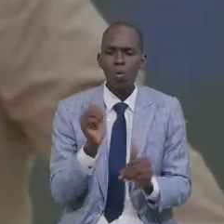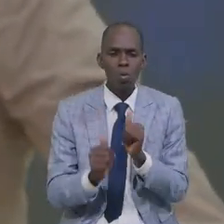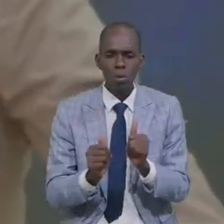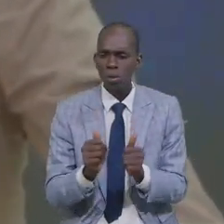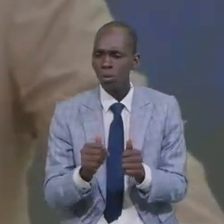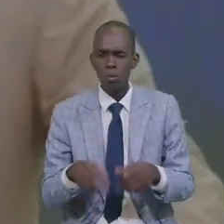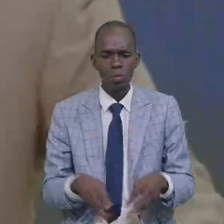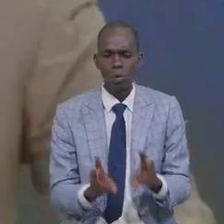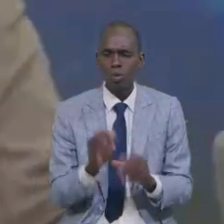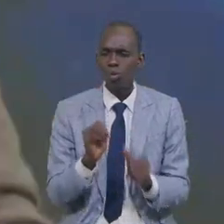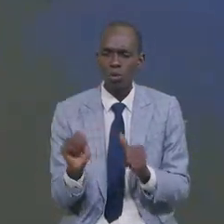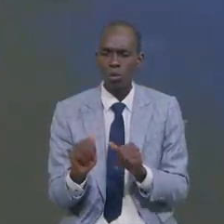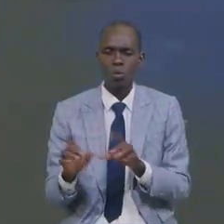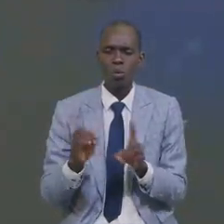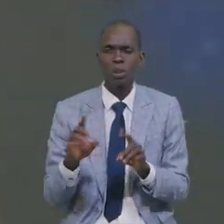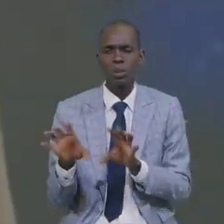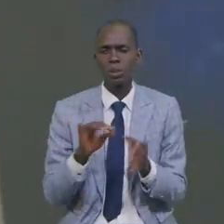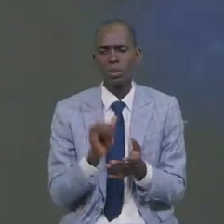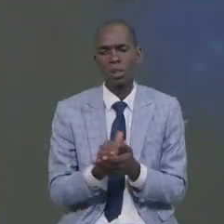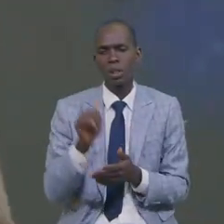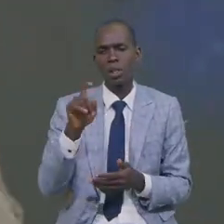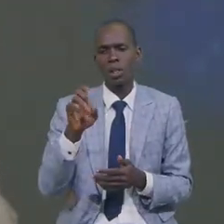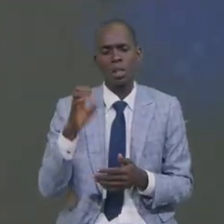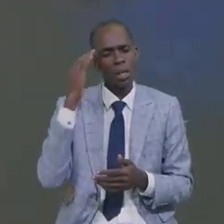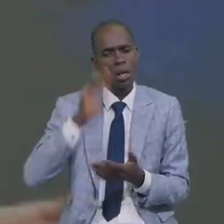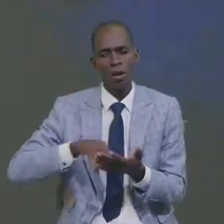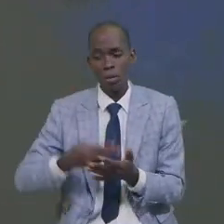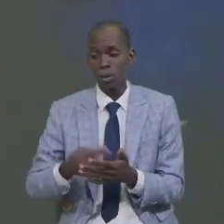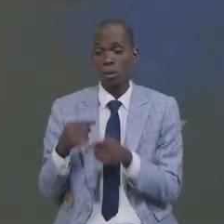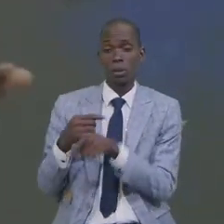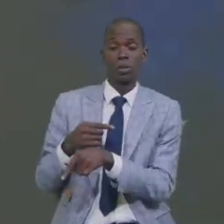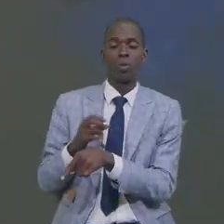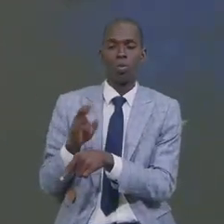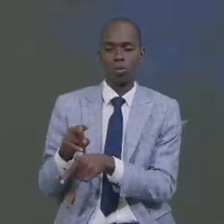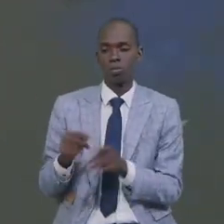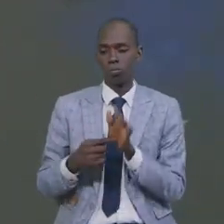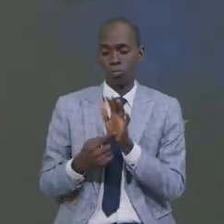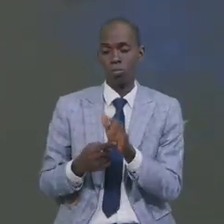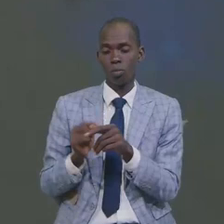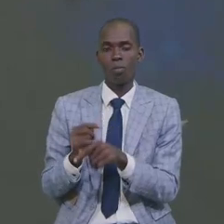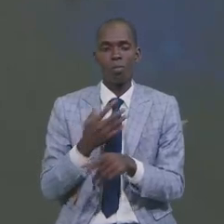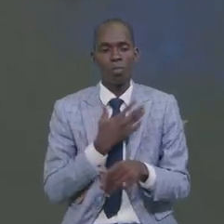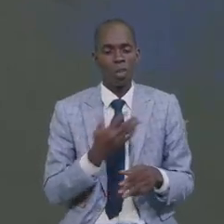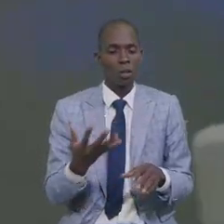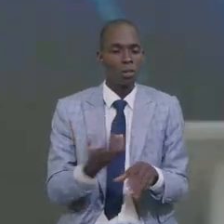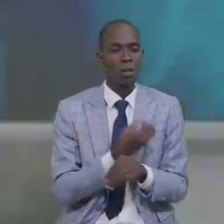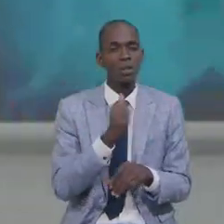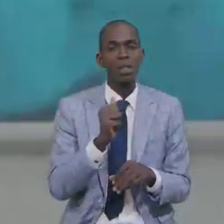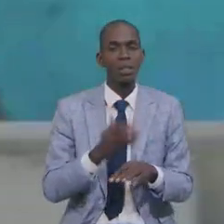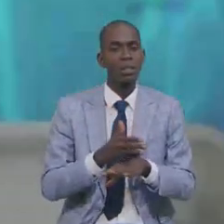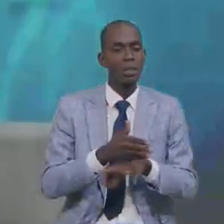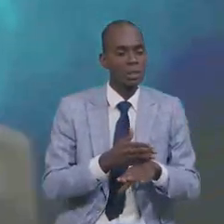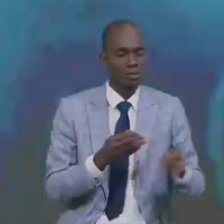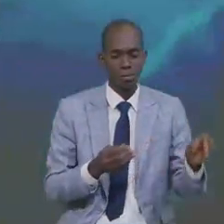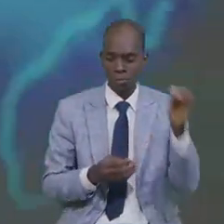est-il tombé? Et ils ont montré le lieu. Et il a coupé un bois et